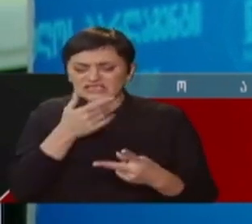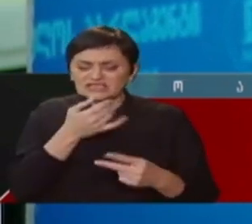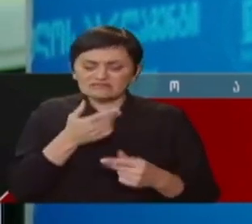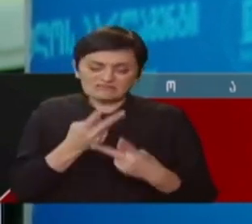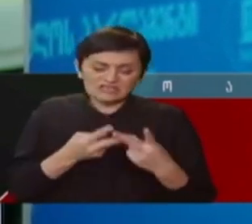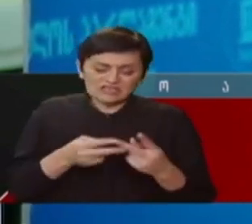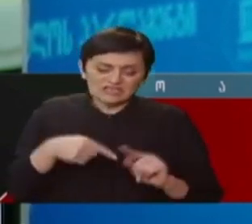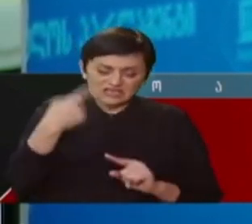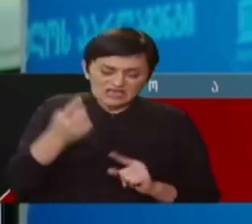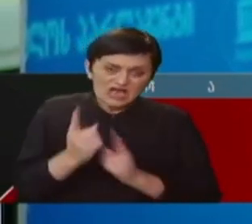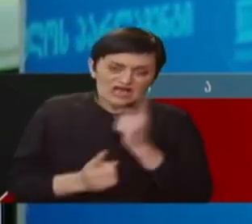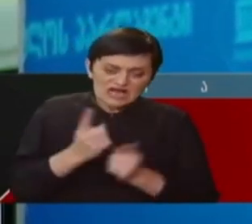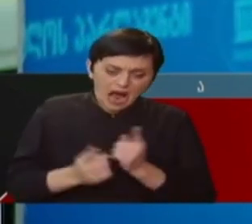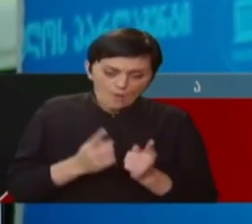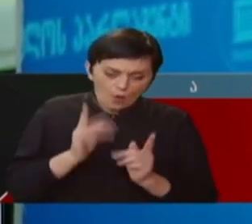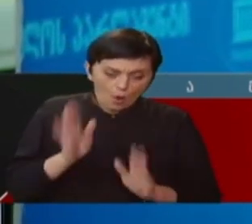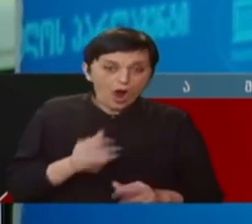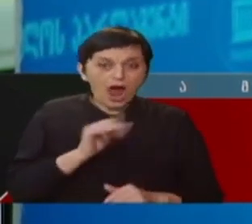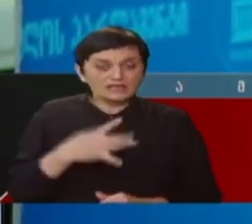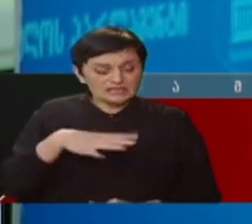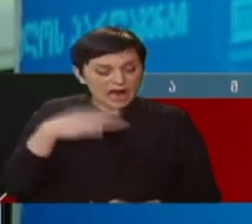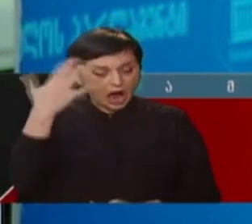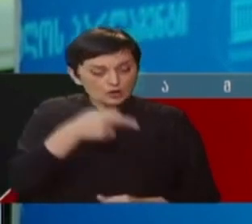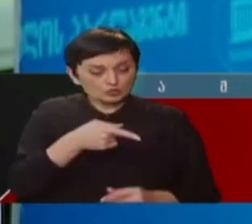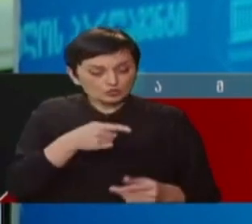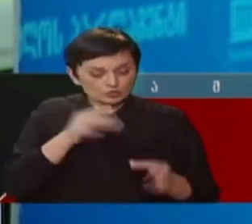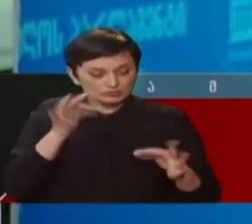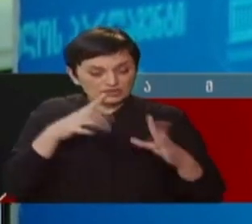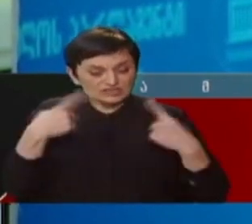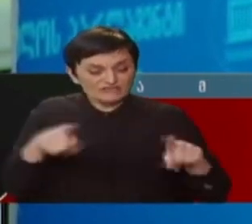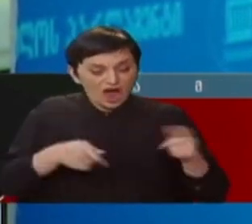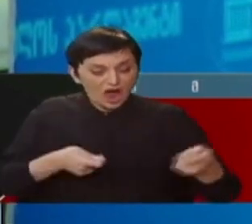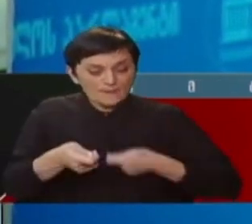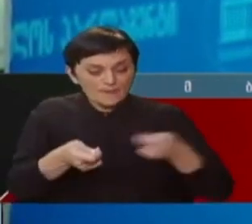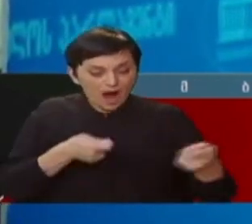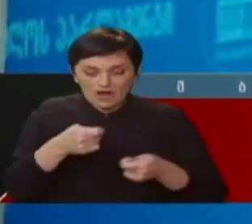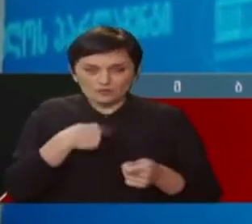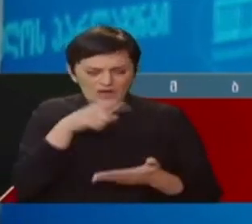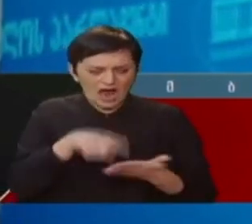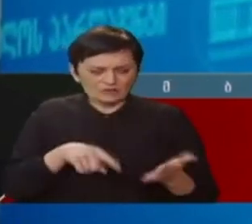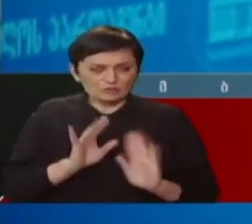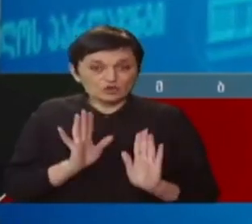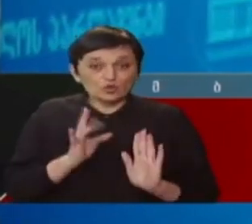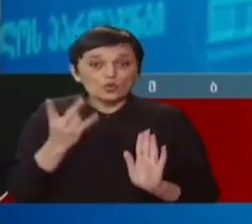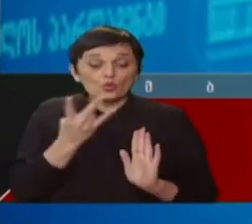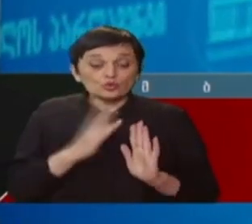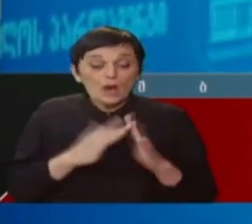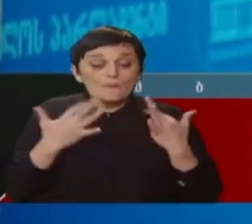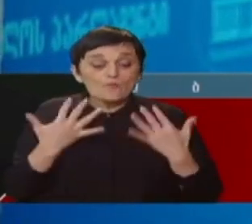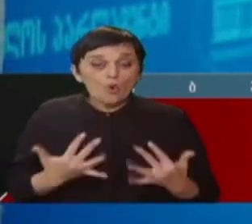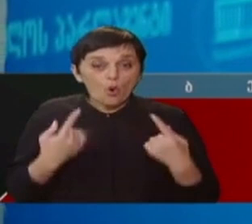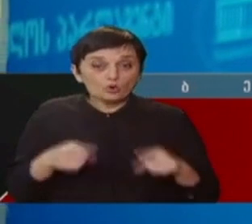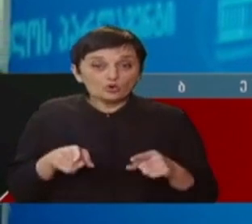მე ამჯერა რომ ქართული და გამოსწორდება და ისინი უცბად ხანერად დაიწყებენ მართლობას. ერთადერთი სხვა მოთხოვნა უნდა დადგეს. უბრალოდ ეს ხალხი უნდა გახდეს,